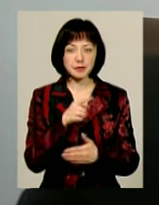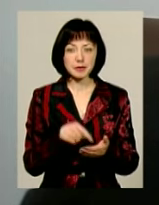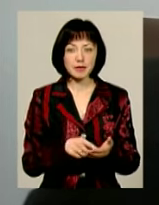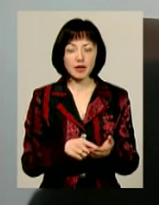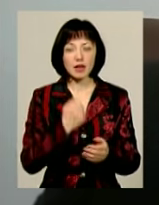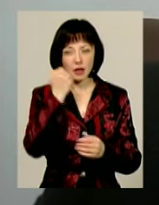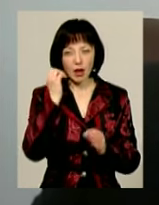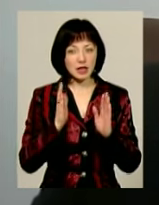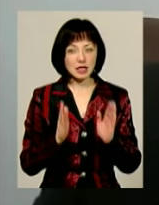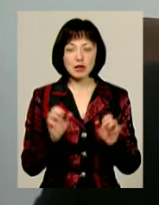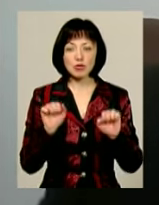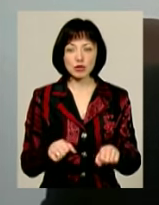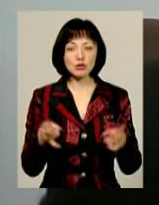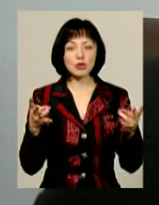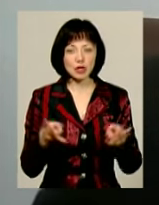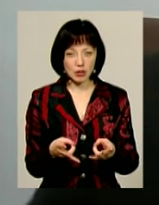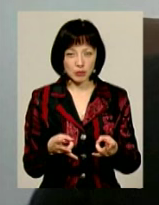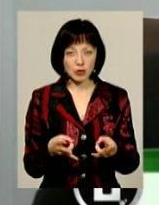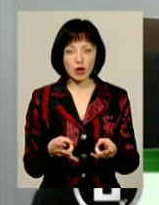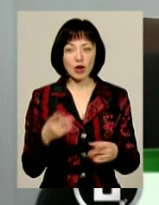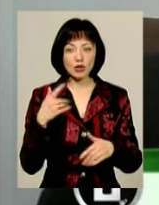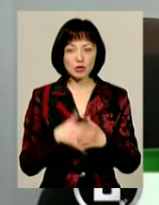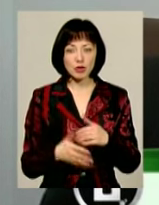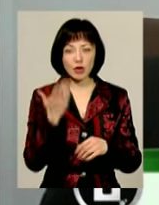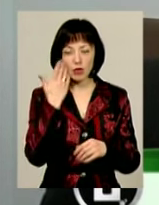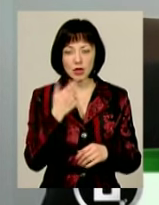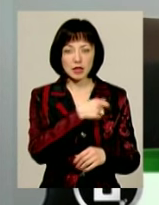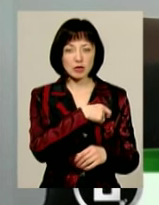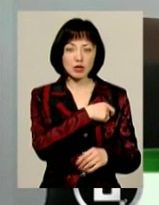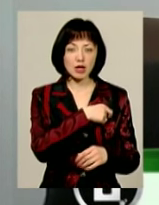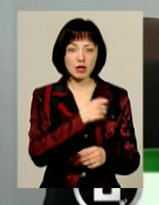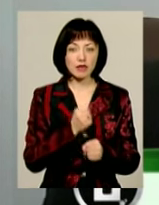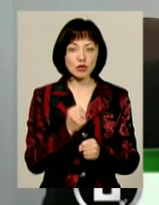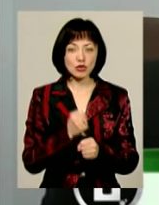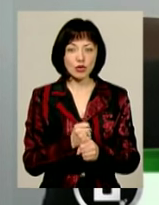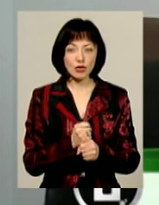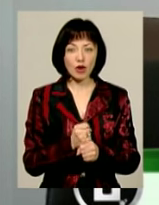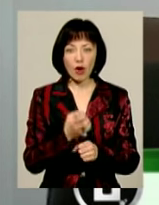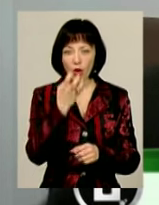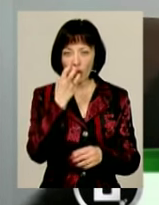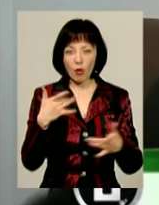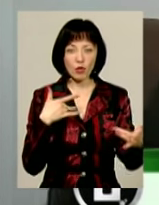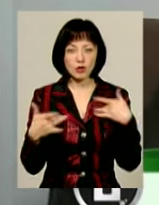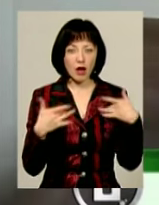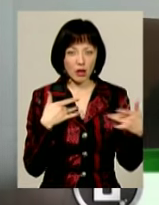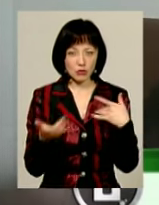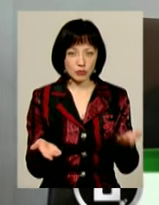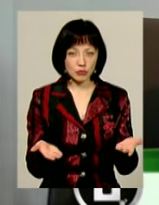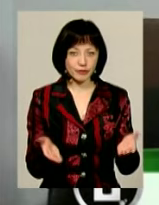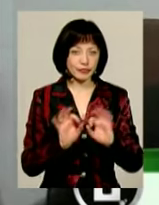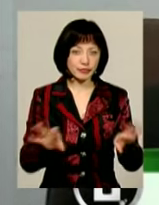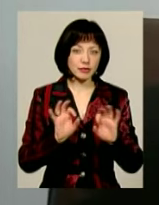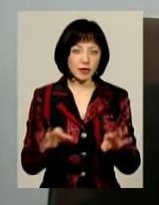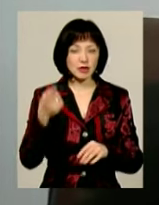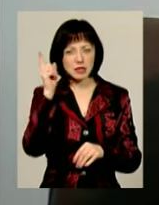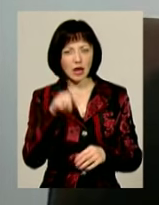Не тільки можна, потрібно. Розумієте, коли депутати влаштовують клоунаду, і коли вони розказують, там, ви знаєте,